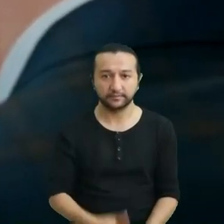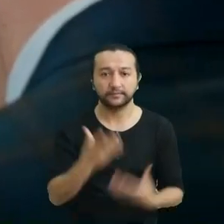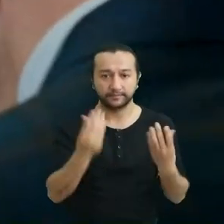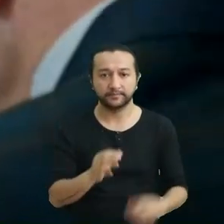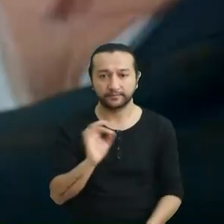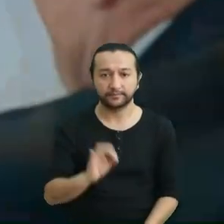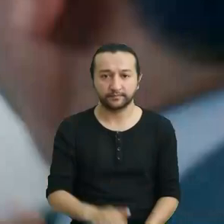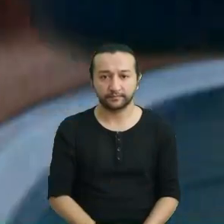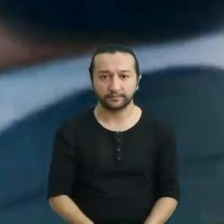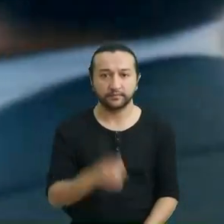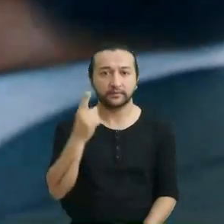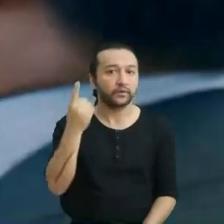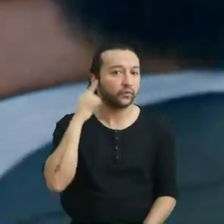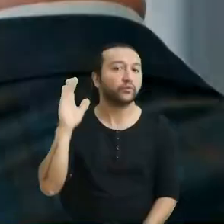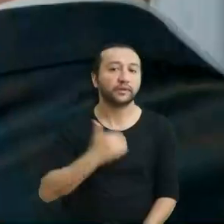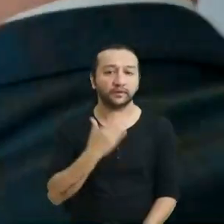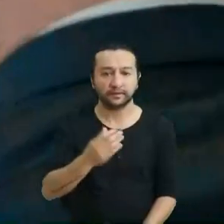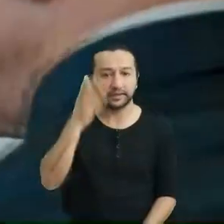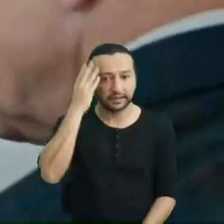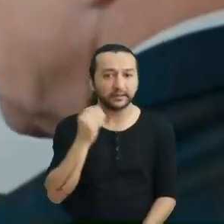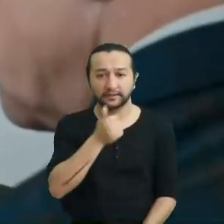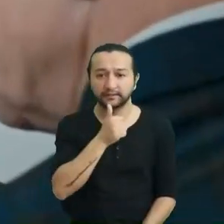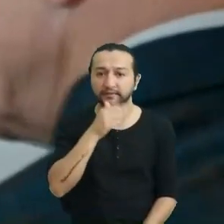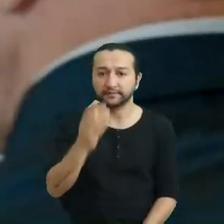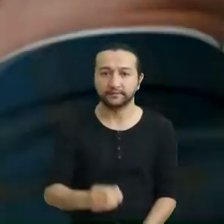Evet. Duymadım! Anlaşıldı